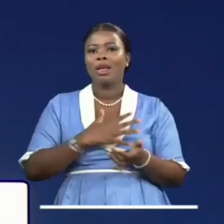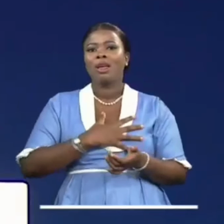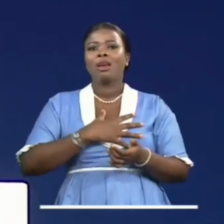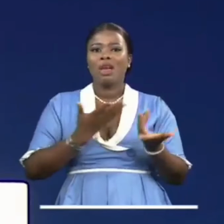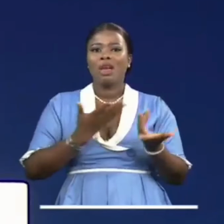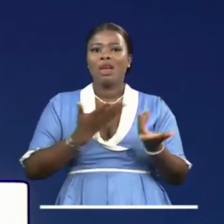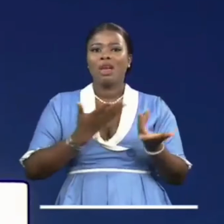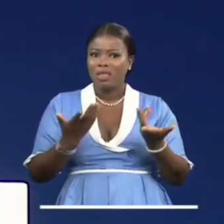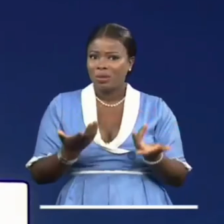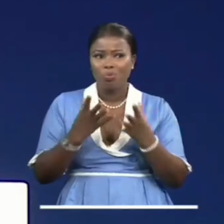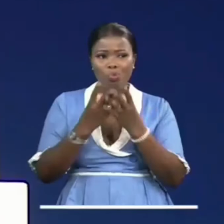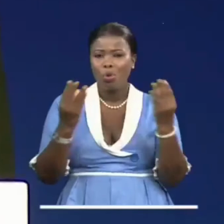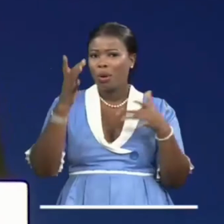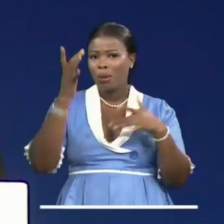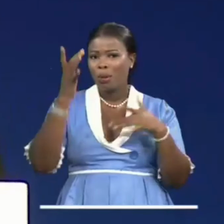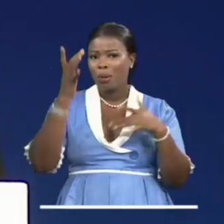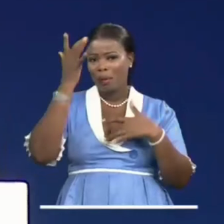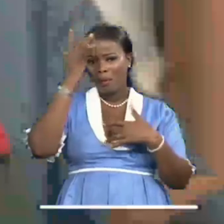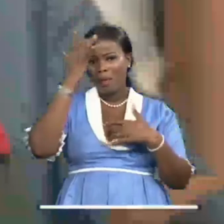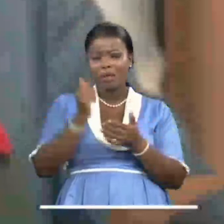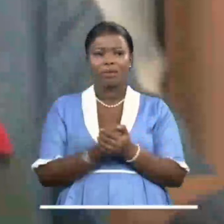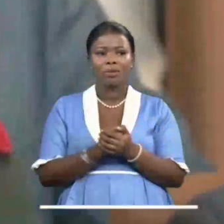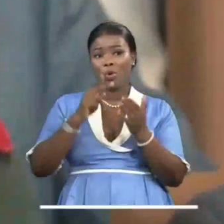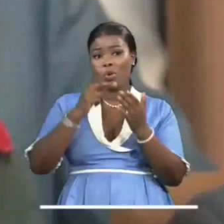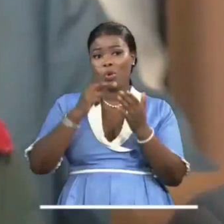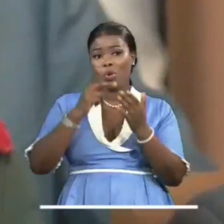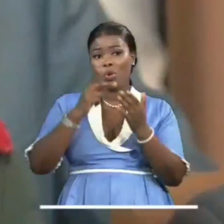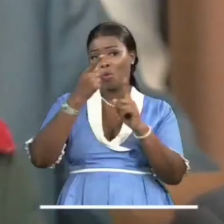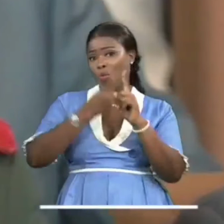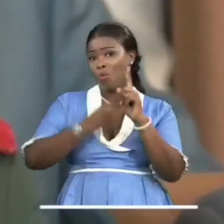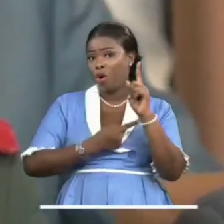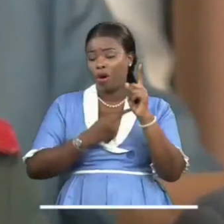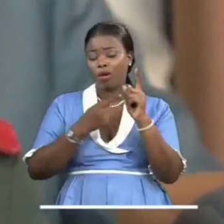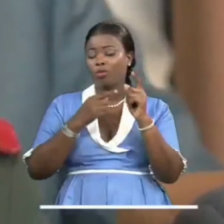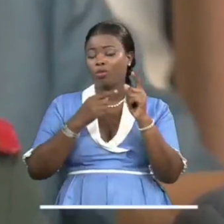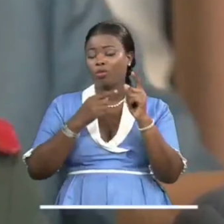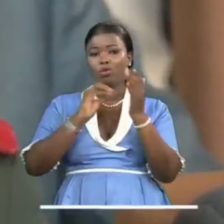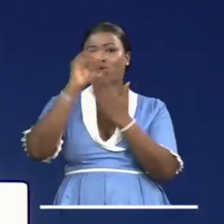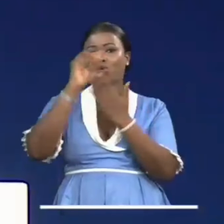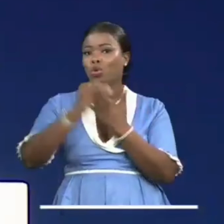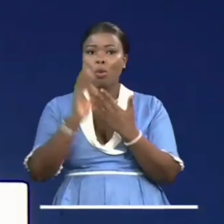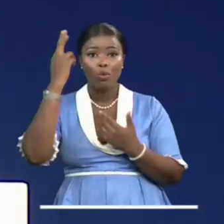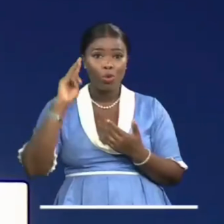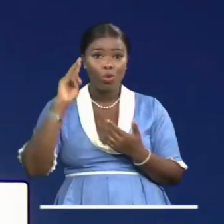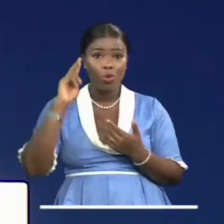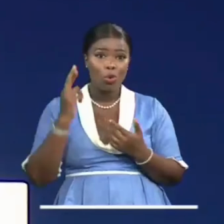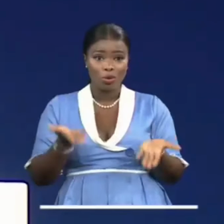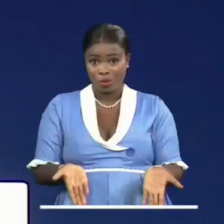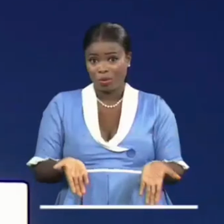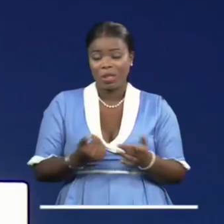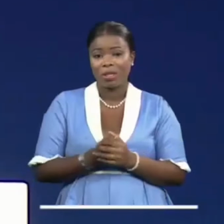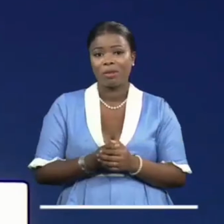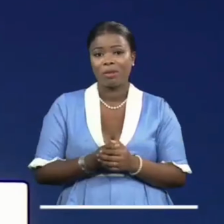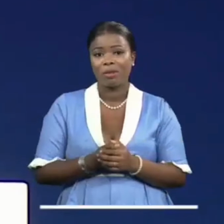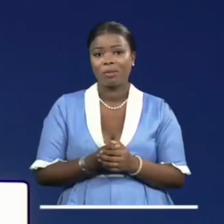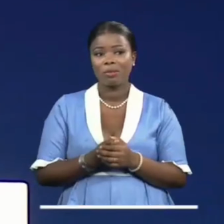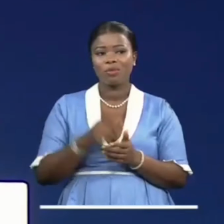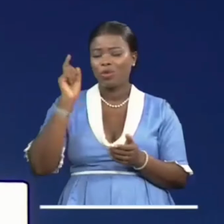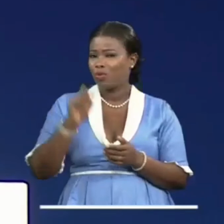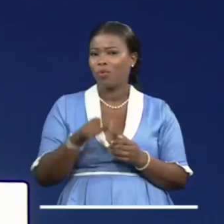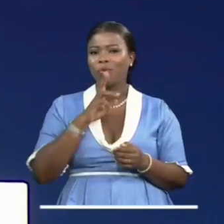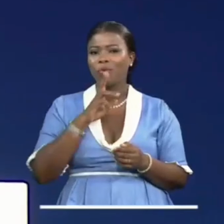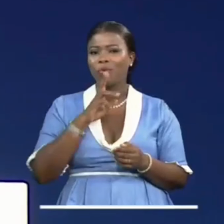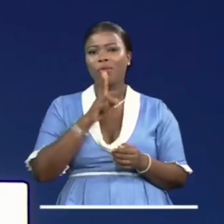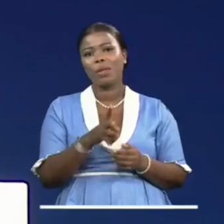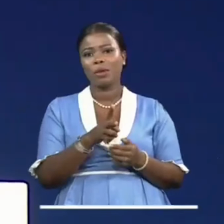maladies sérieuses nous sommes au mois d'octobre c'est pas pour rien qu'on parle d'Octobre rose c'est des maladies sérieuses qu'il convient d'adresser il faut vraiment un objectif pour